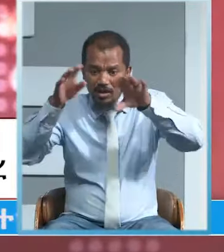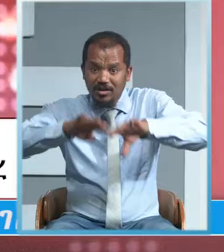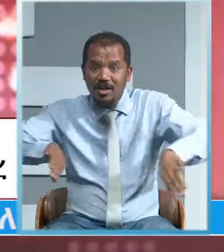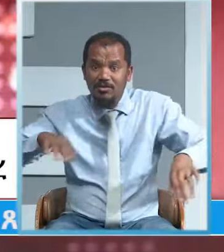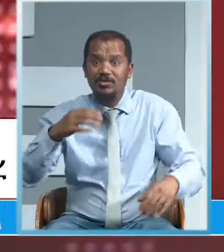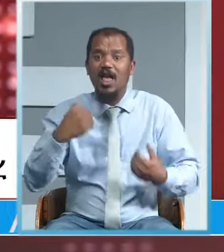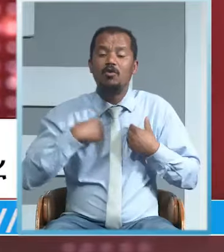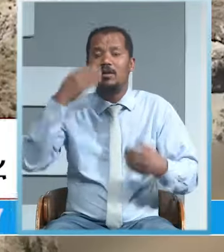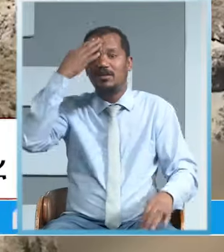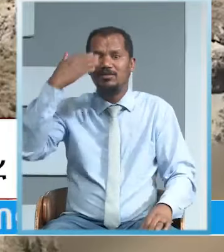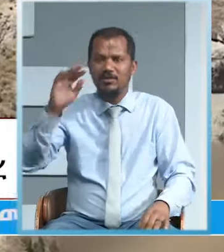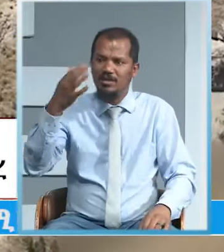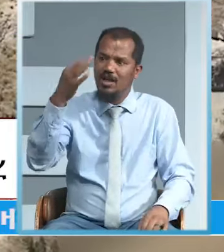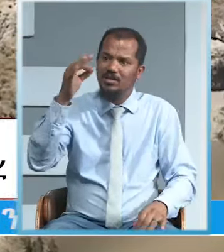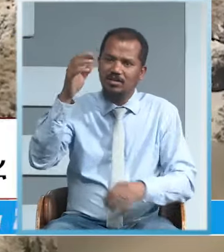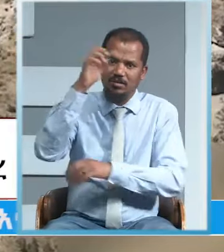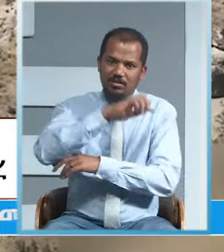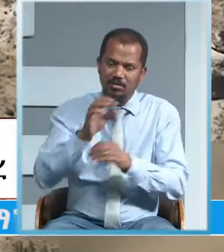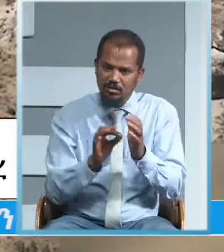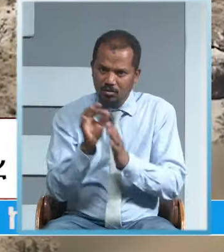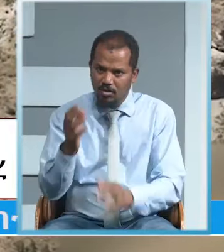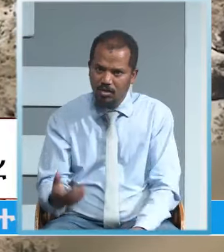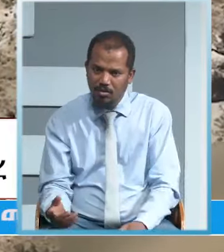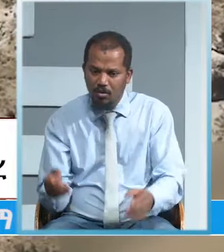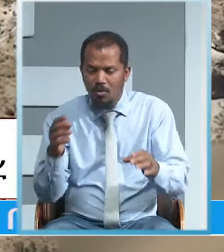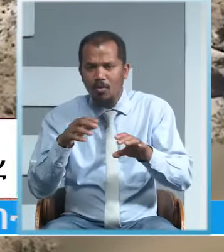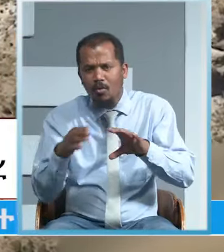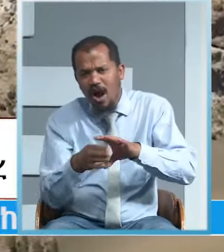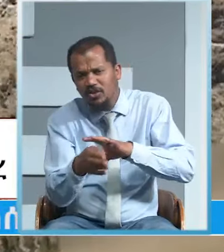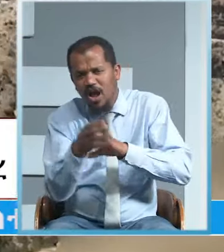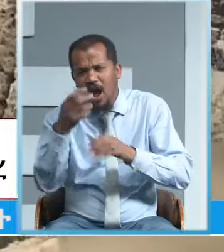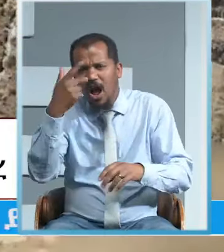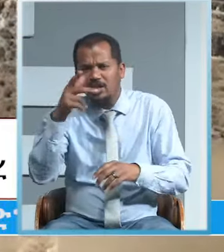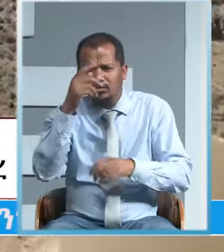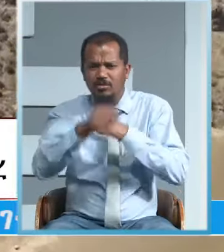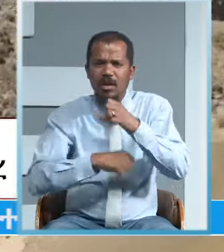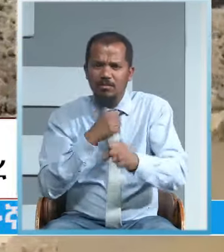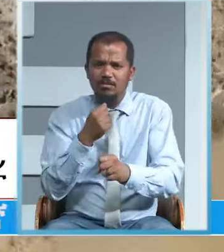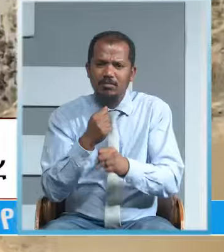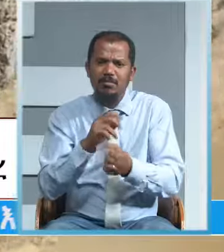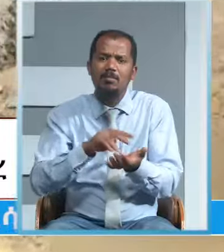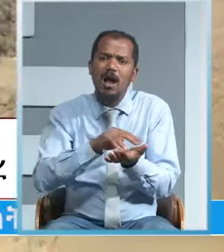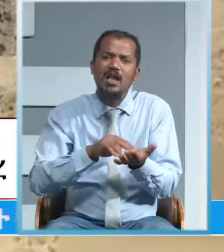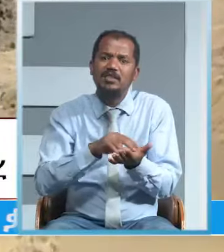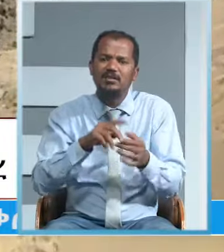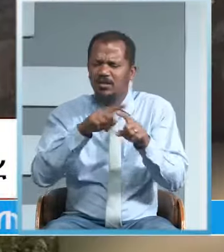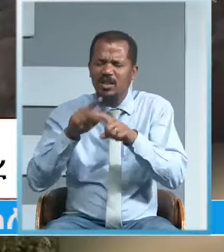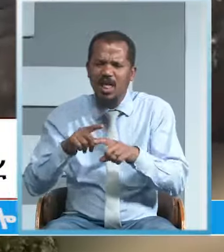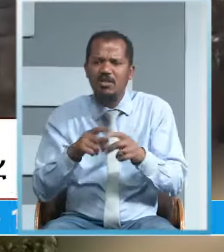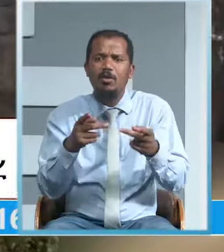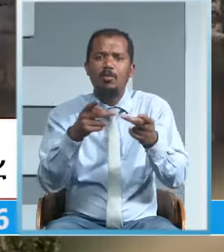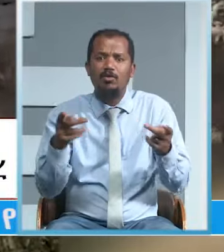ያሉበት ሳይታወቅ 19 ቀናት ተቆጠረ። ዋሻው ለ13 ዓመታት በማዕድን አውጪዎች በተለያየ